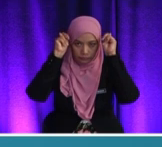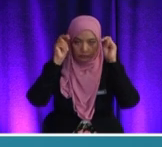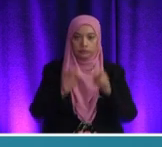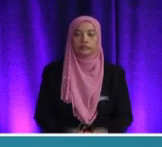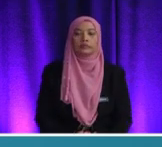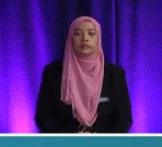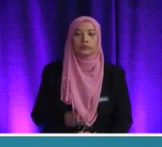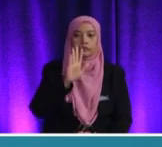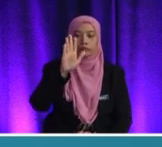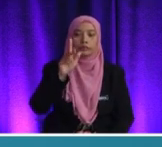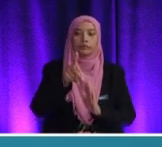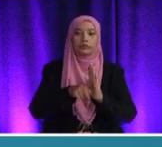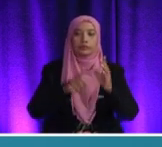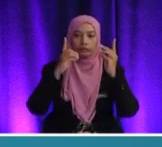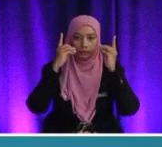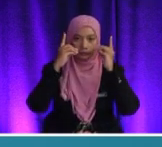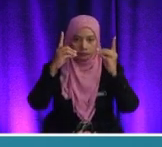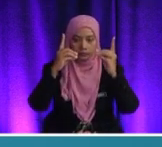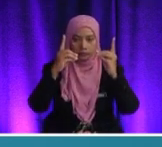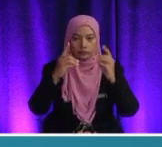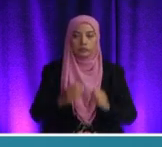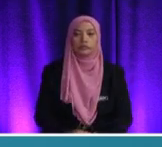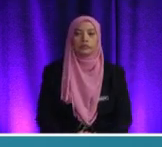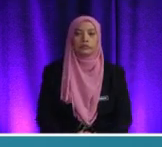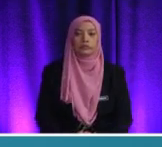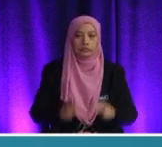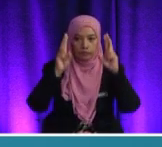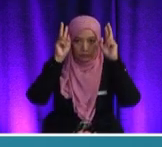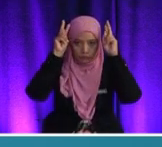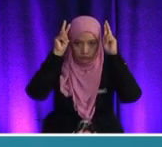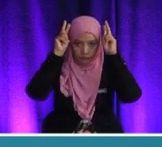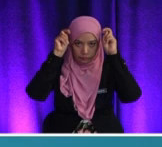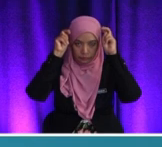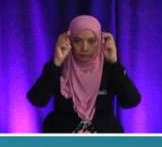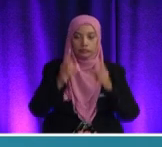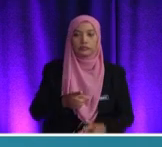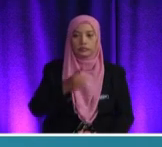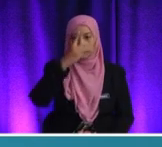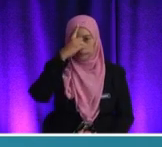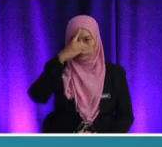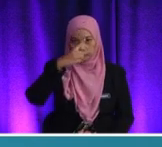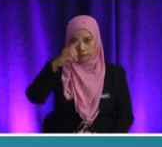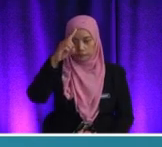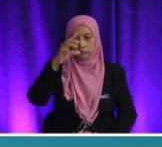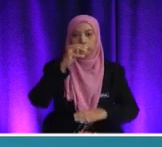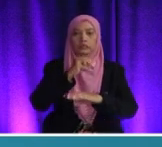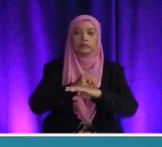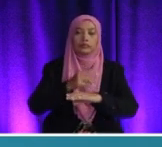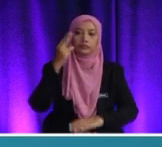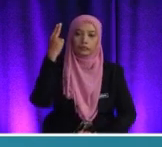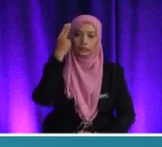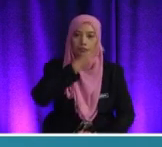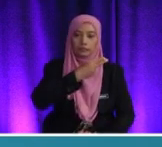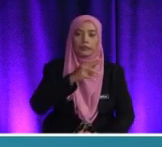semua yaitu tajuk kita hari ini ialah Hai demi masa hadapannya jadi